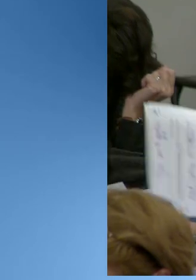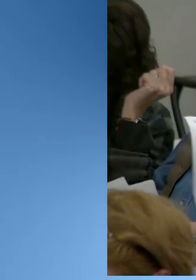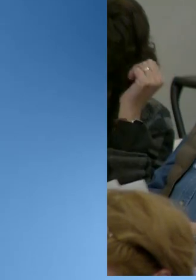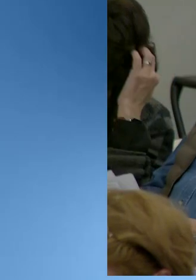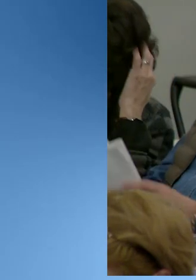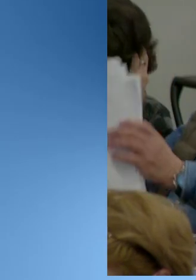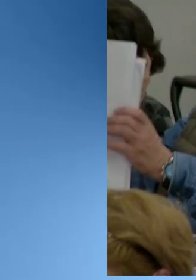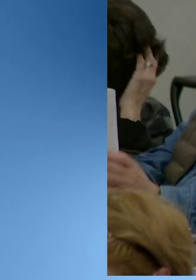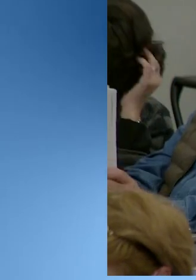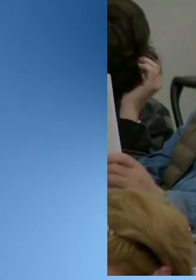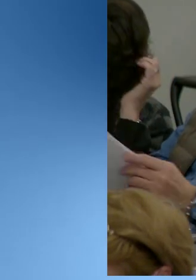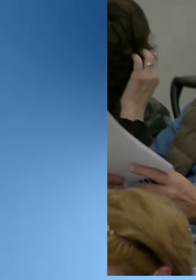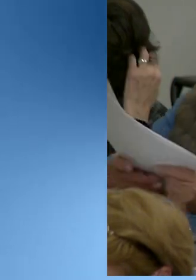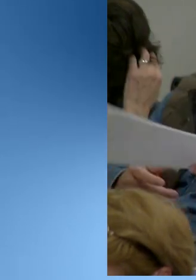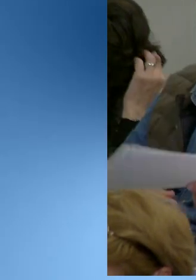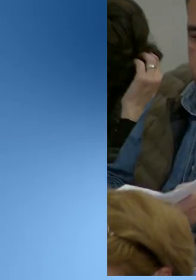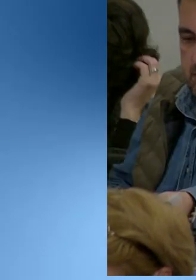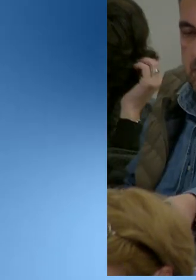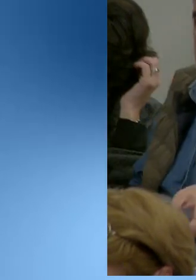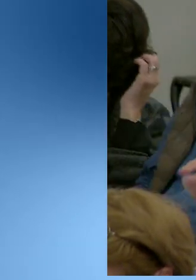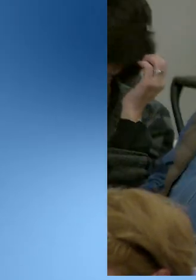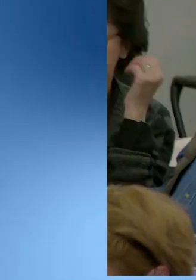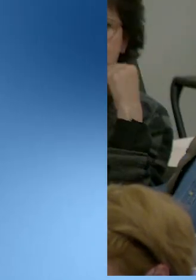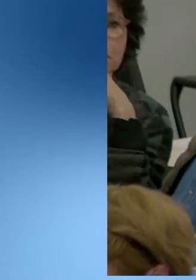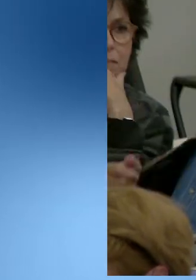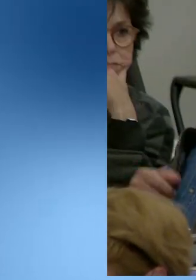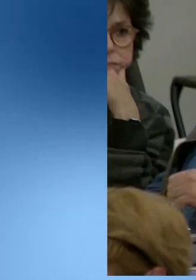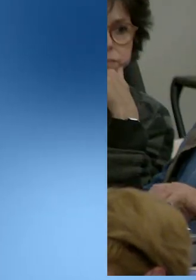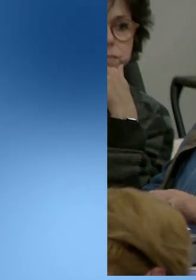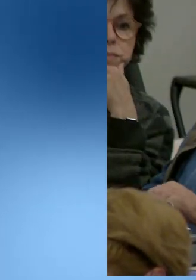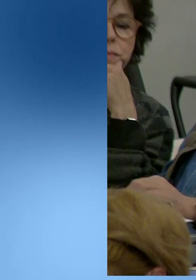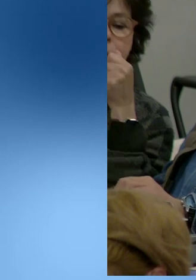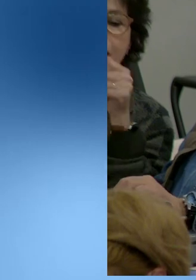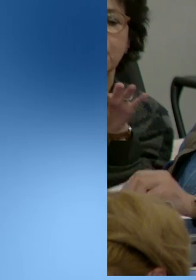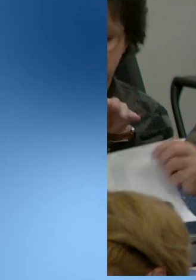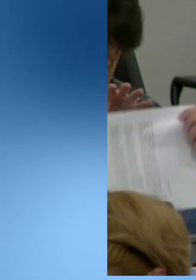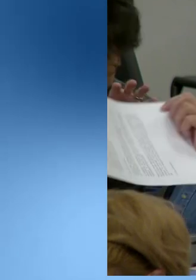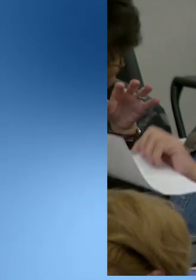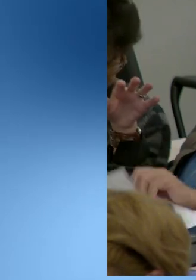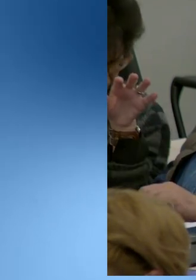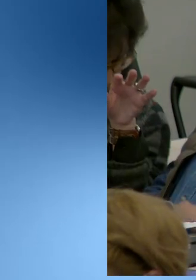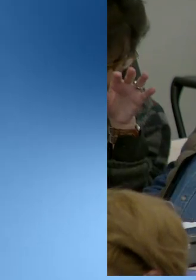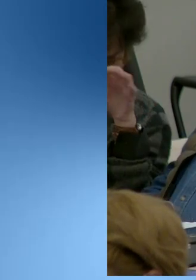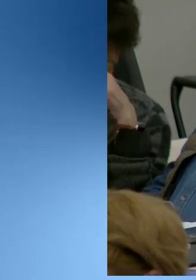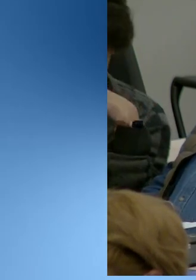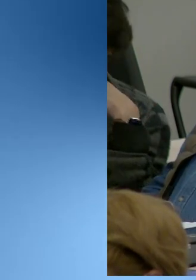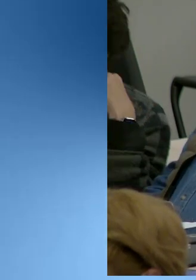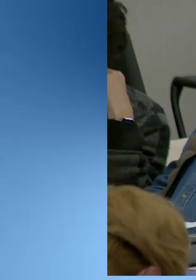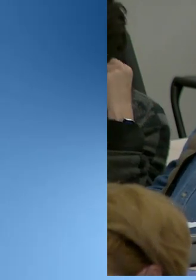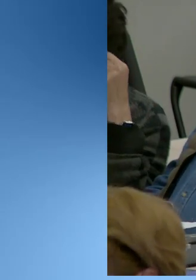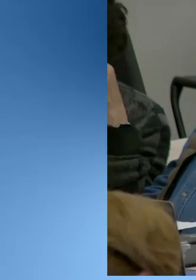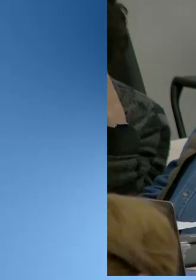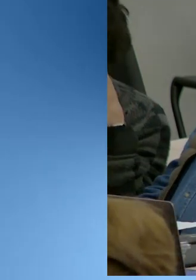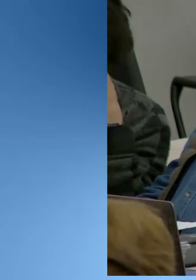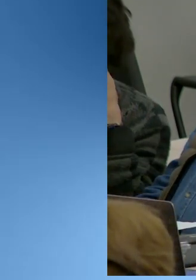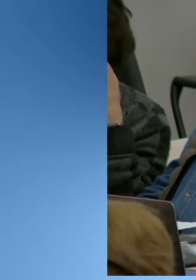réel et c'est dans l'abandon que vous faites de ces quartiers vous savez les utiliser dans vos communication par contre